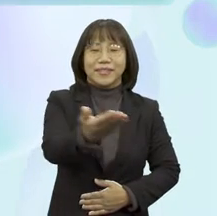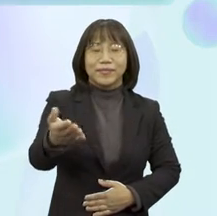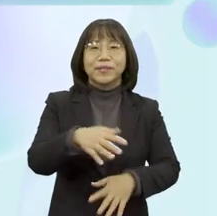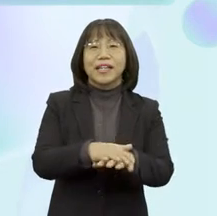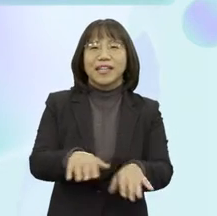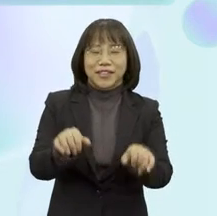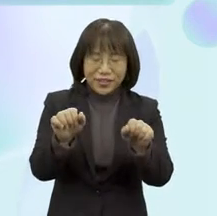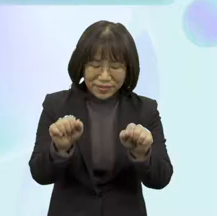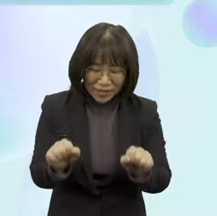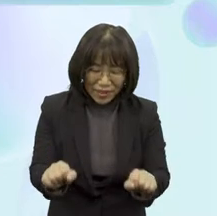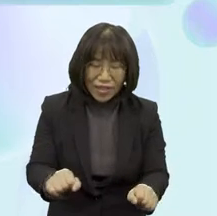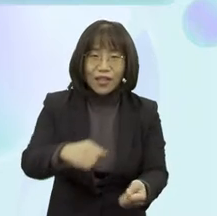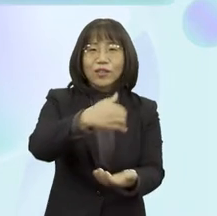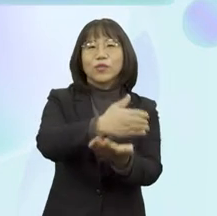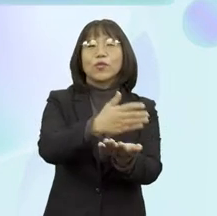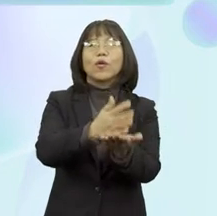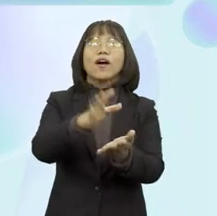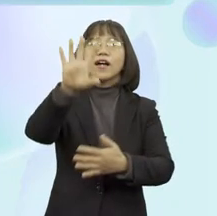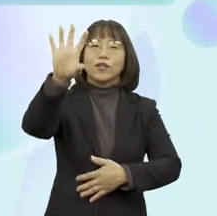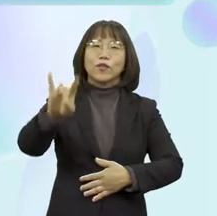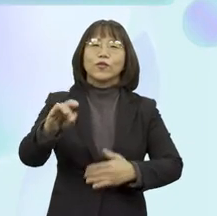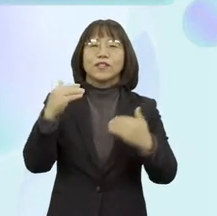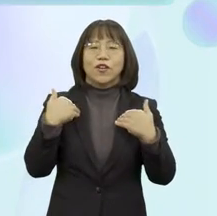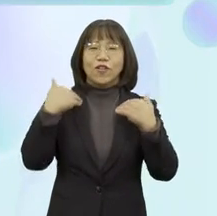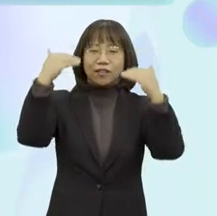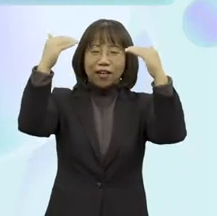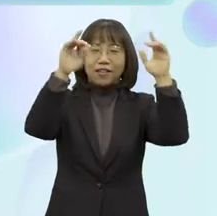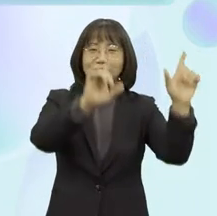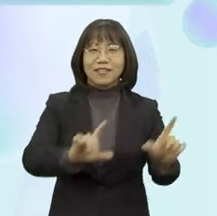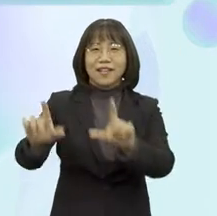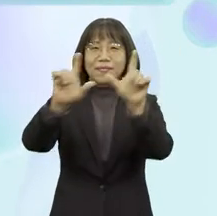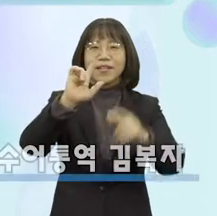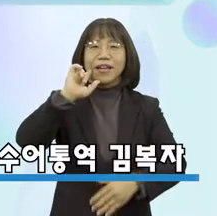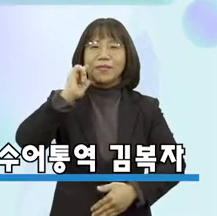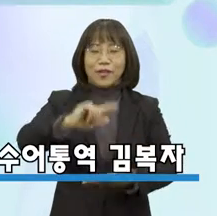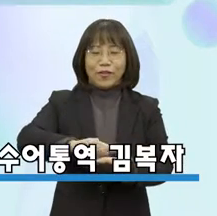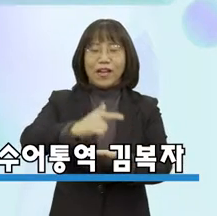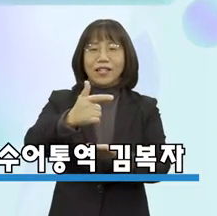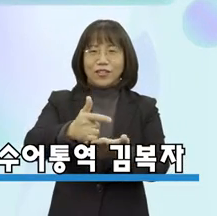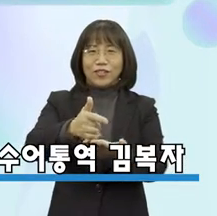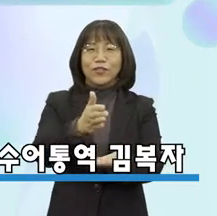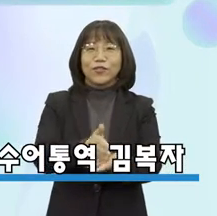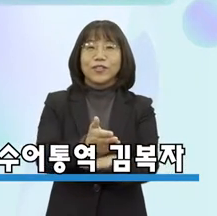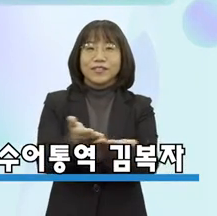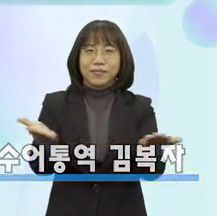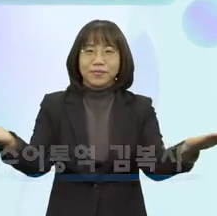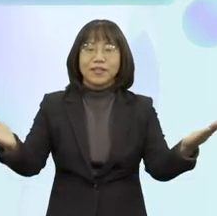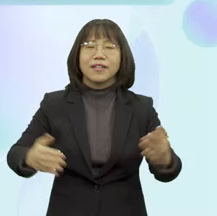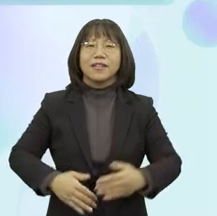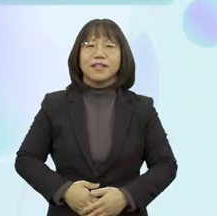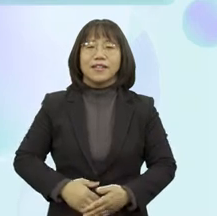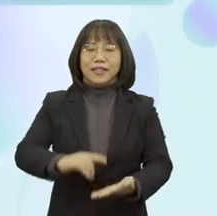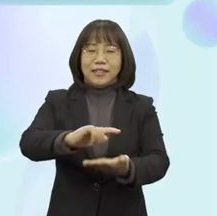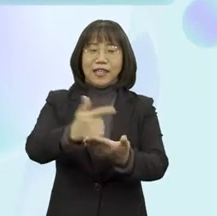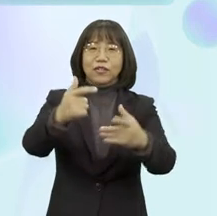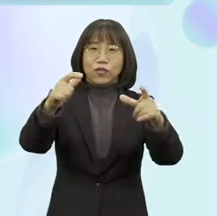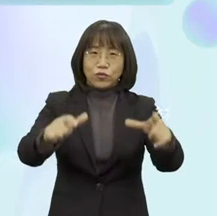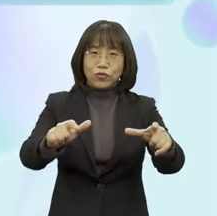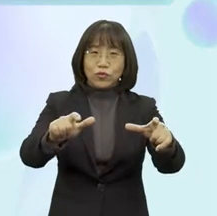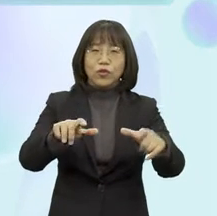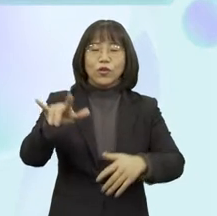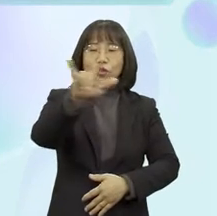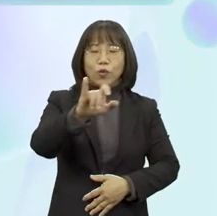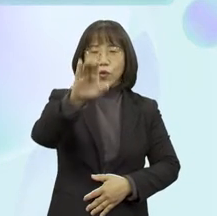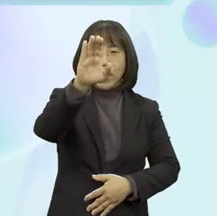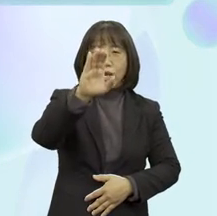구민 여러분 안녕하십니까 조화로운 성장 삶이 아름다운 강서 아이 강서 tv 김민 줍니다 강서구가 포로